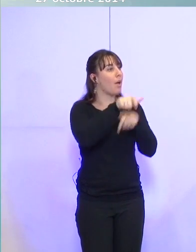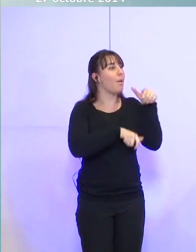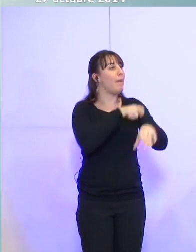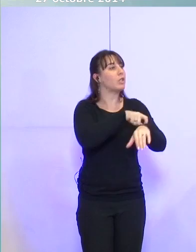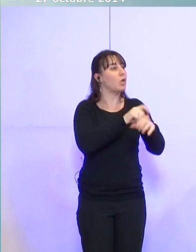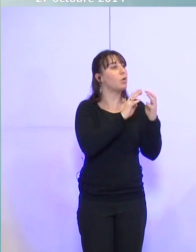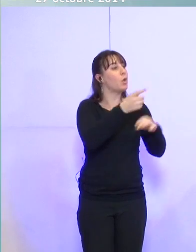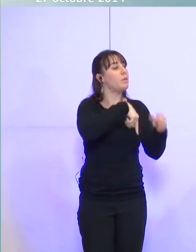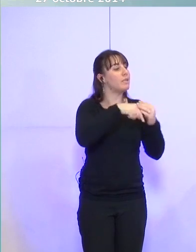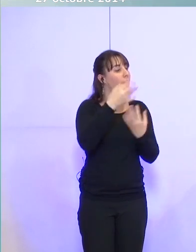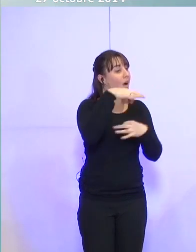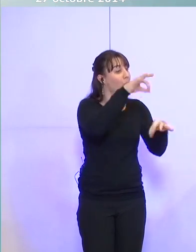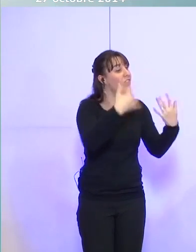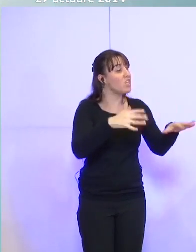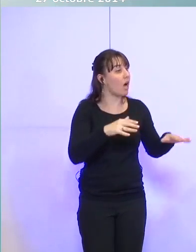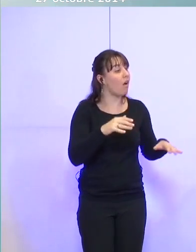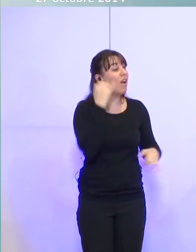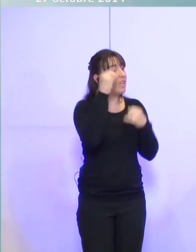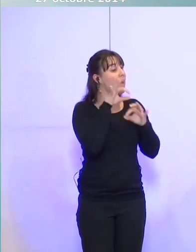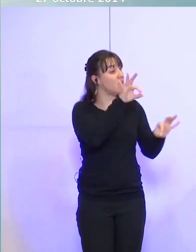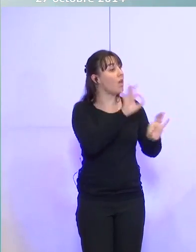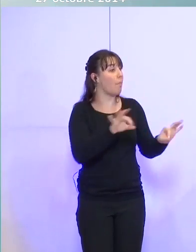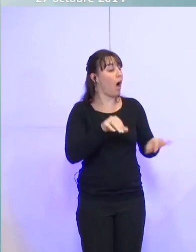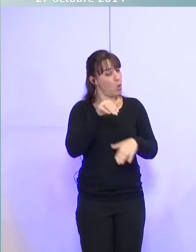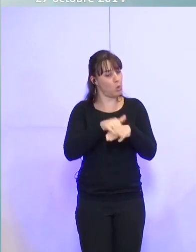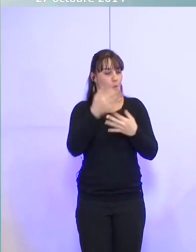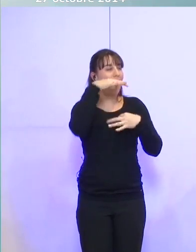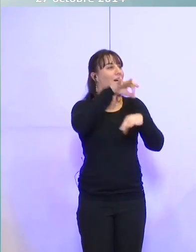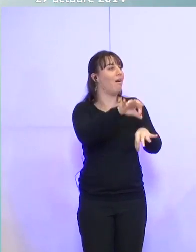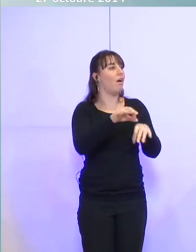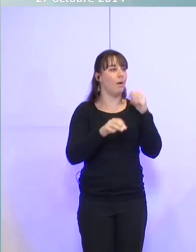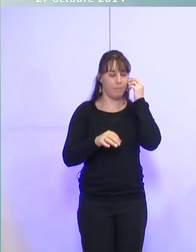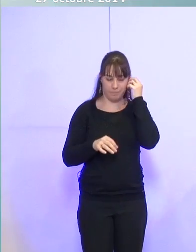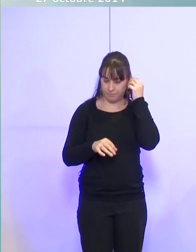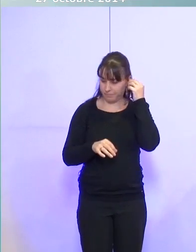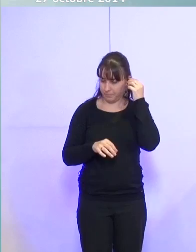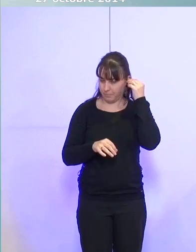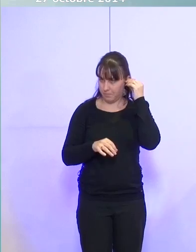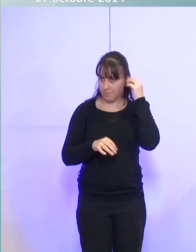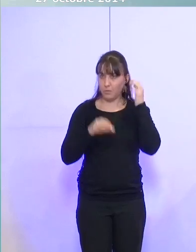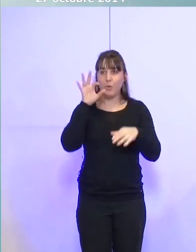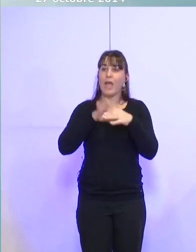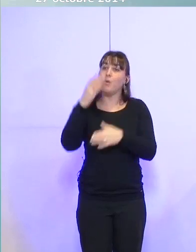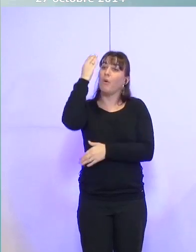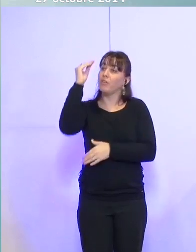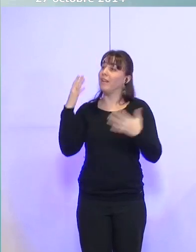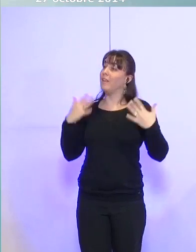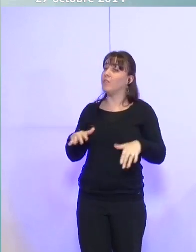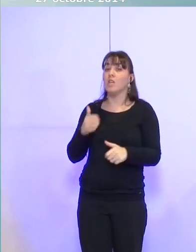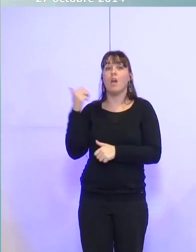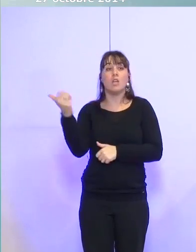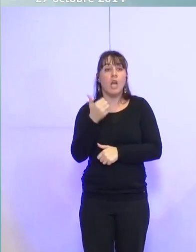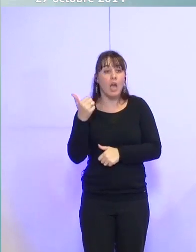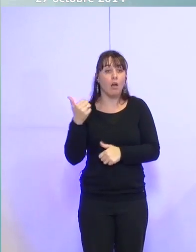Si ce n'est pas le cas, je le fais ce soir. Mais mon cher collègue, vous êtes devenus des élus professionnels, nous n'en sommes plus. Donc à chacun de gérer ses